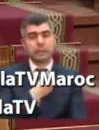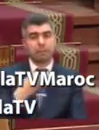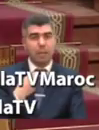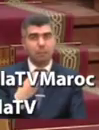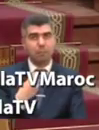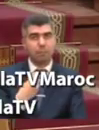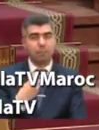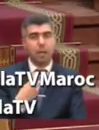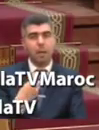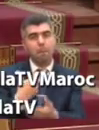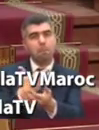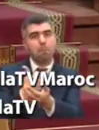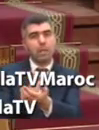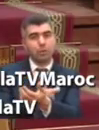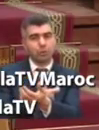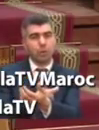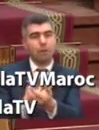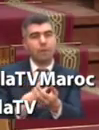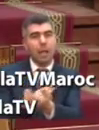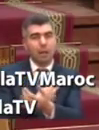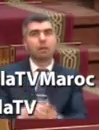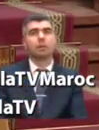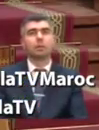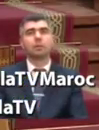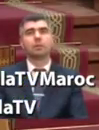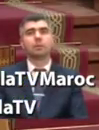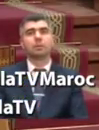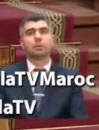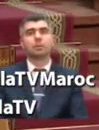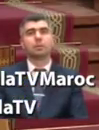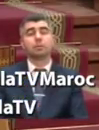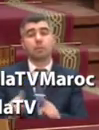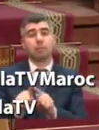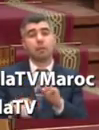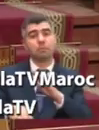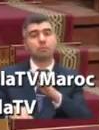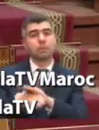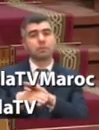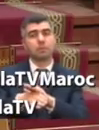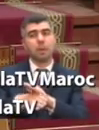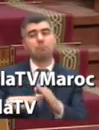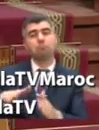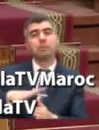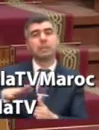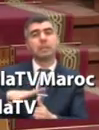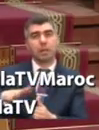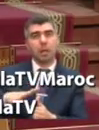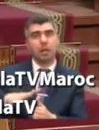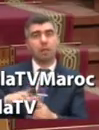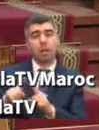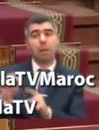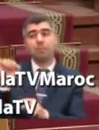وحيد بناج، يعني طبيب تخدير، سمحتي له باش يغادر ويمشي للمدينه، وخليت اقليم